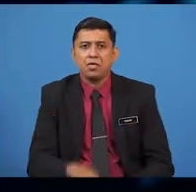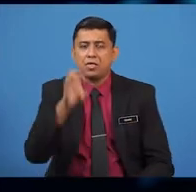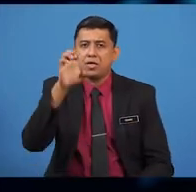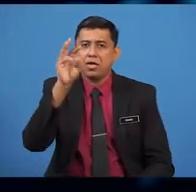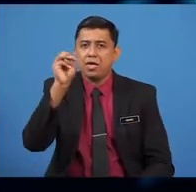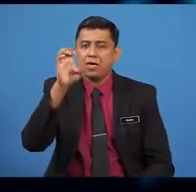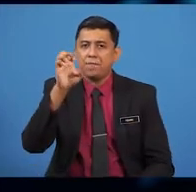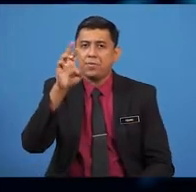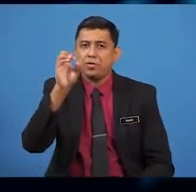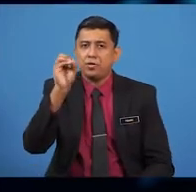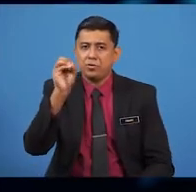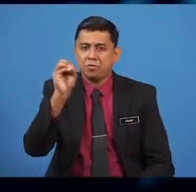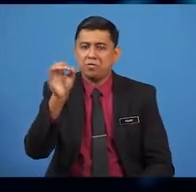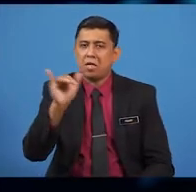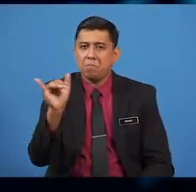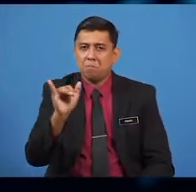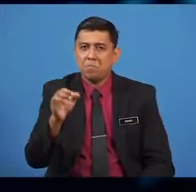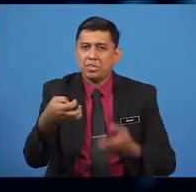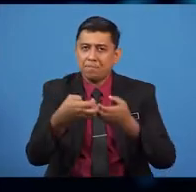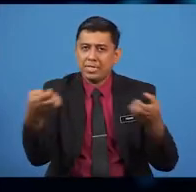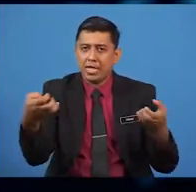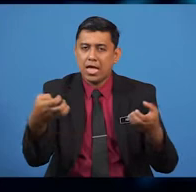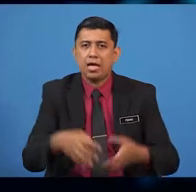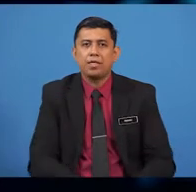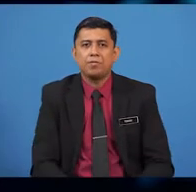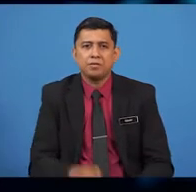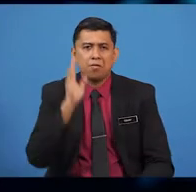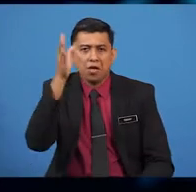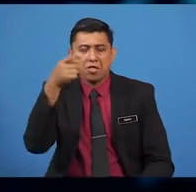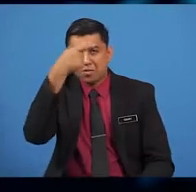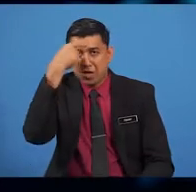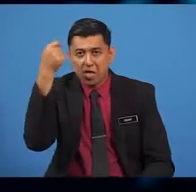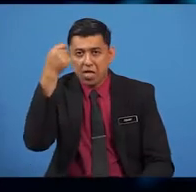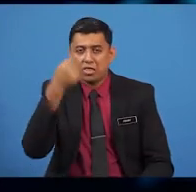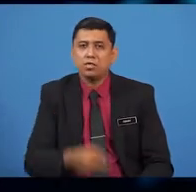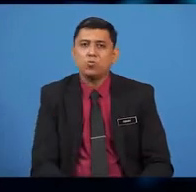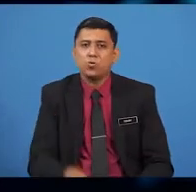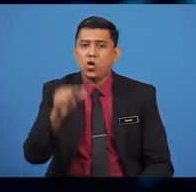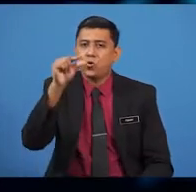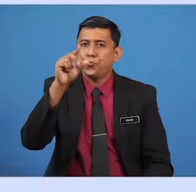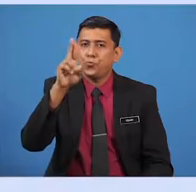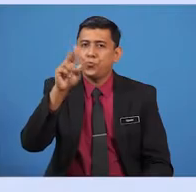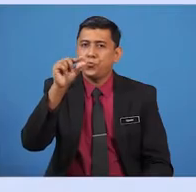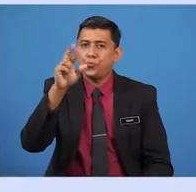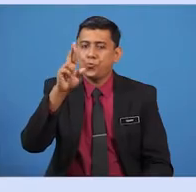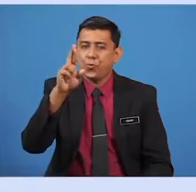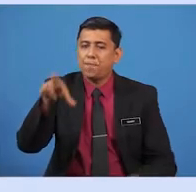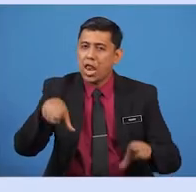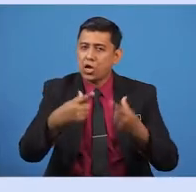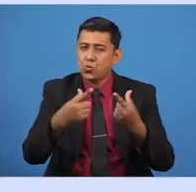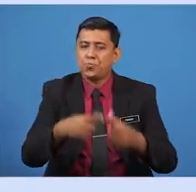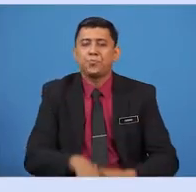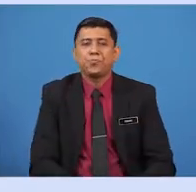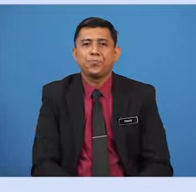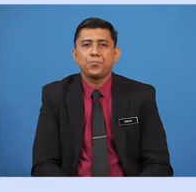terpisah dari dinding uterus dan ini akan menyebabkan keguguran berlaku.